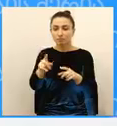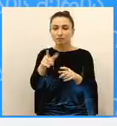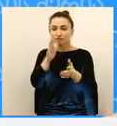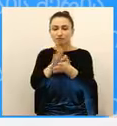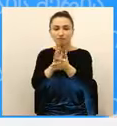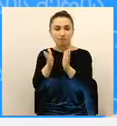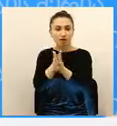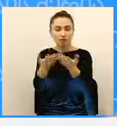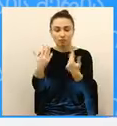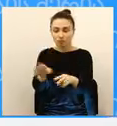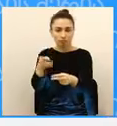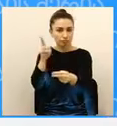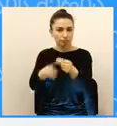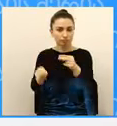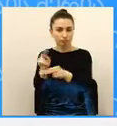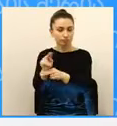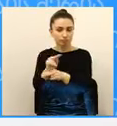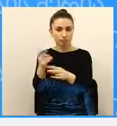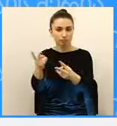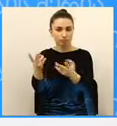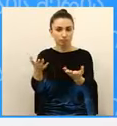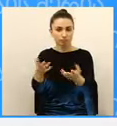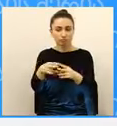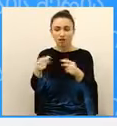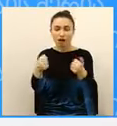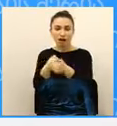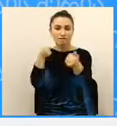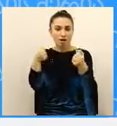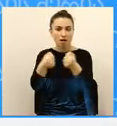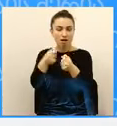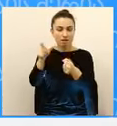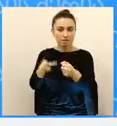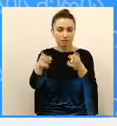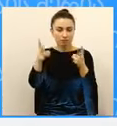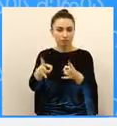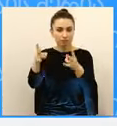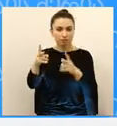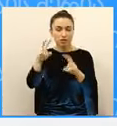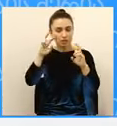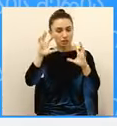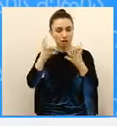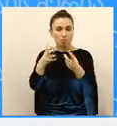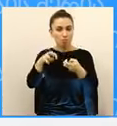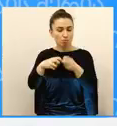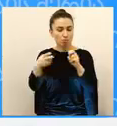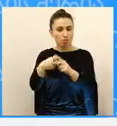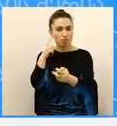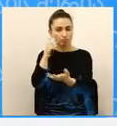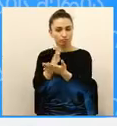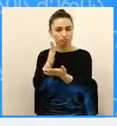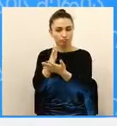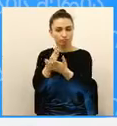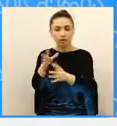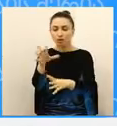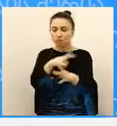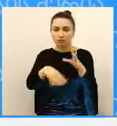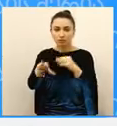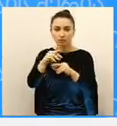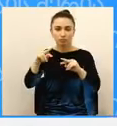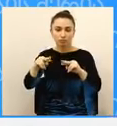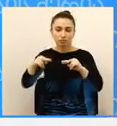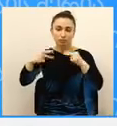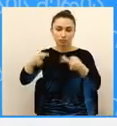ფუნქციონირების ვადა, მე მგონი, ამოწურული აქვს და ავარია ავარიაზე ხდება, სერიოზულ პრობლემას წარმოადგენს. Მთლიანად იქნება